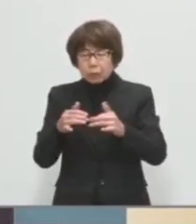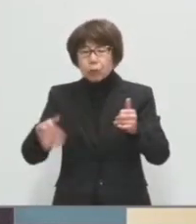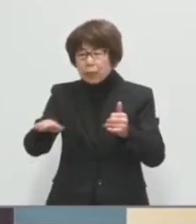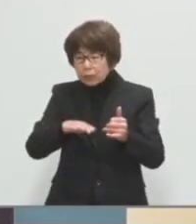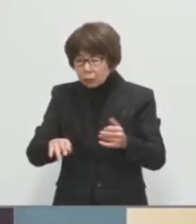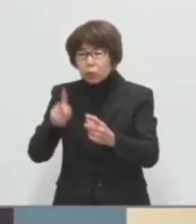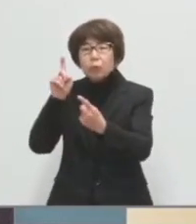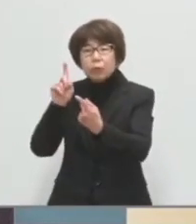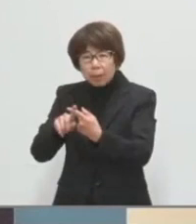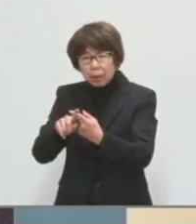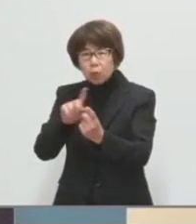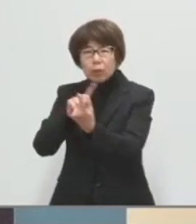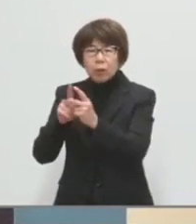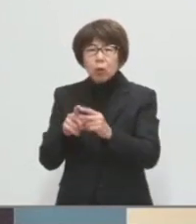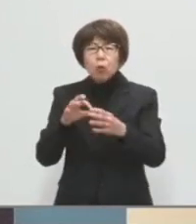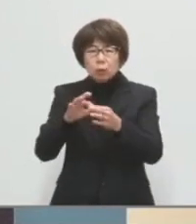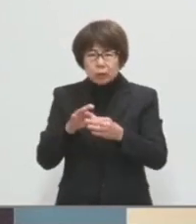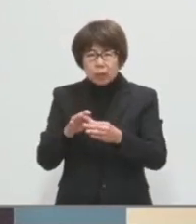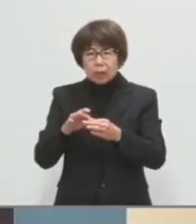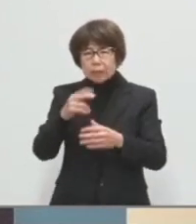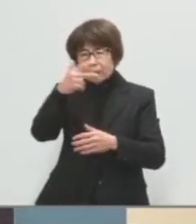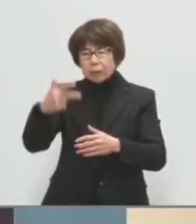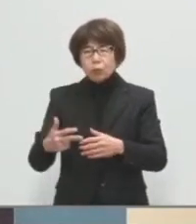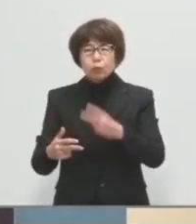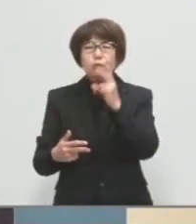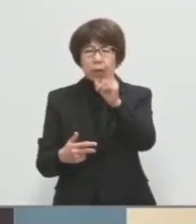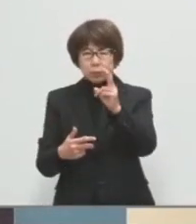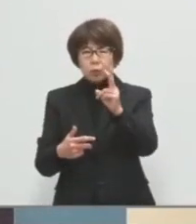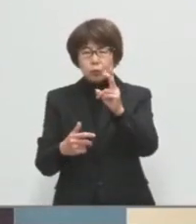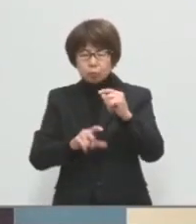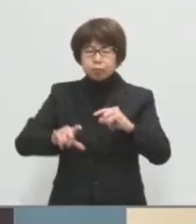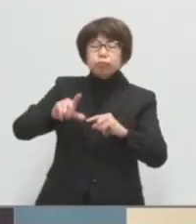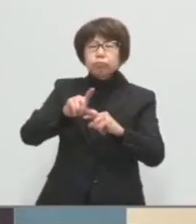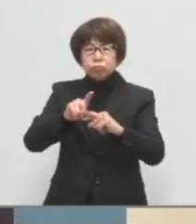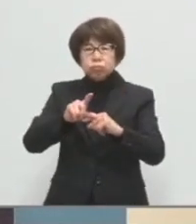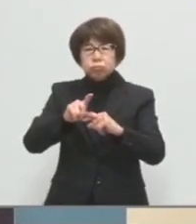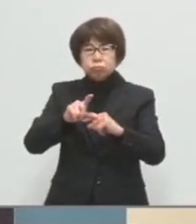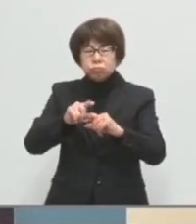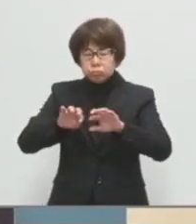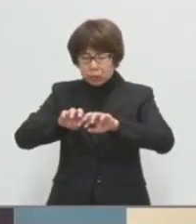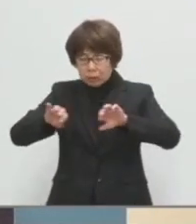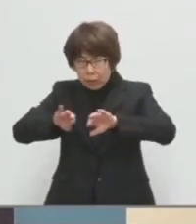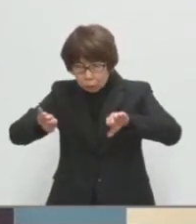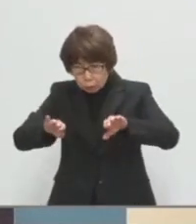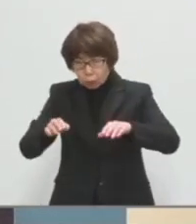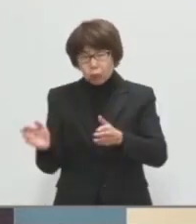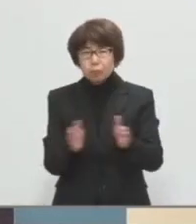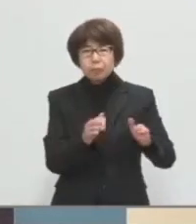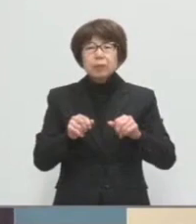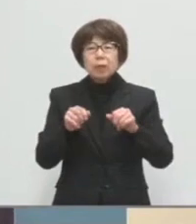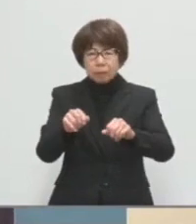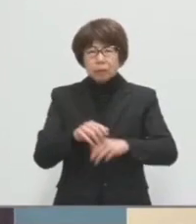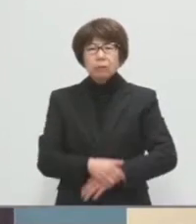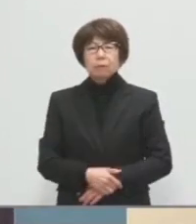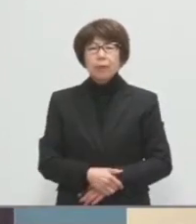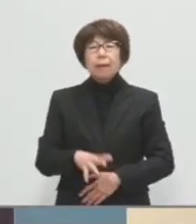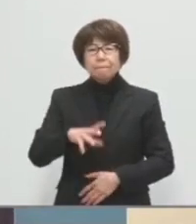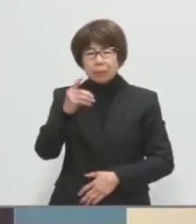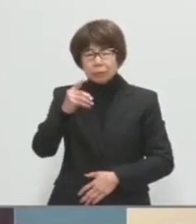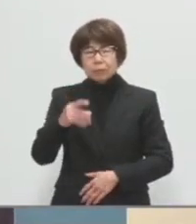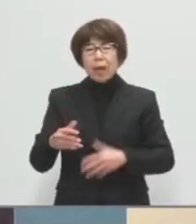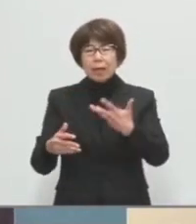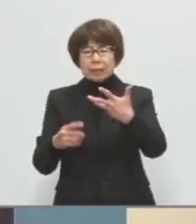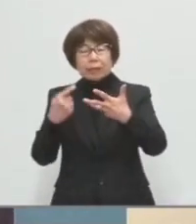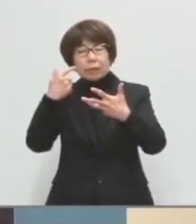ため2つの施設につきまして開設準備を進めることといたしますまずは8施設